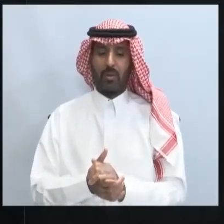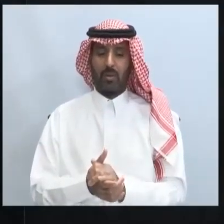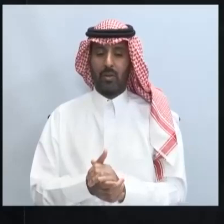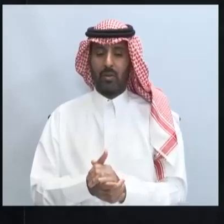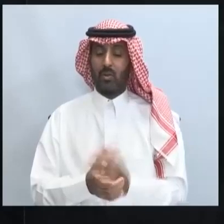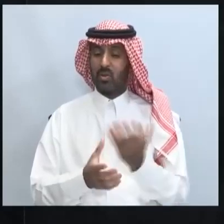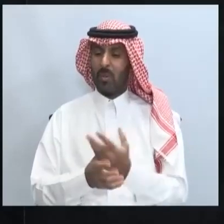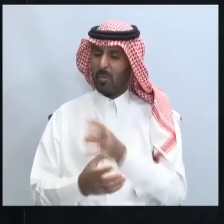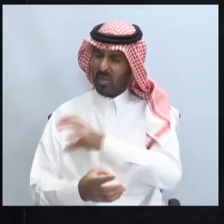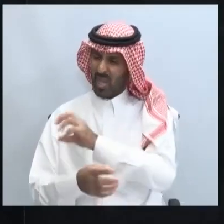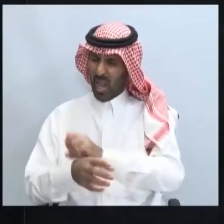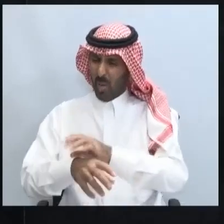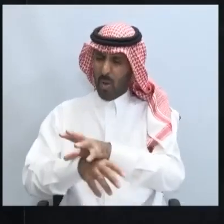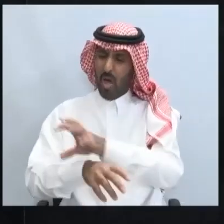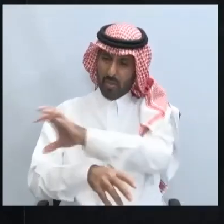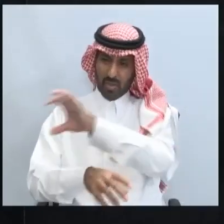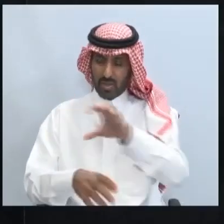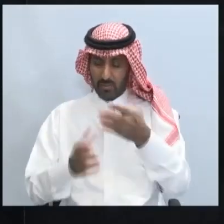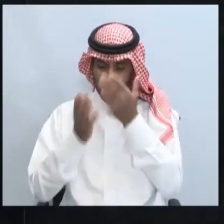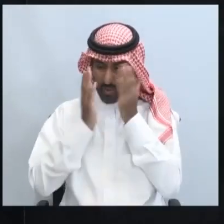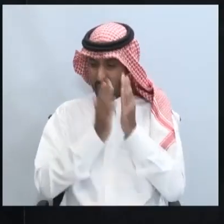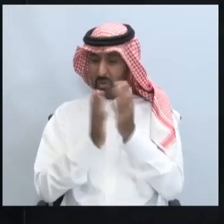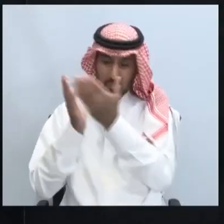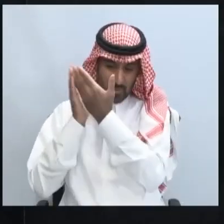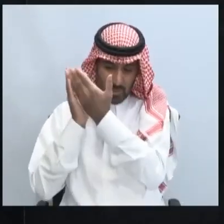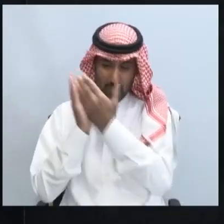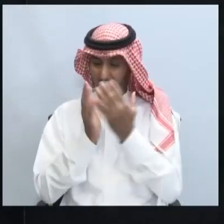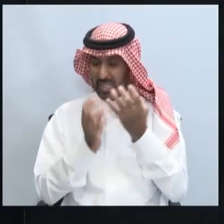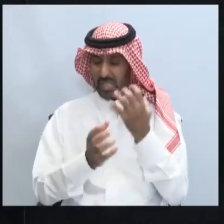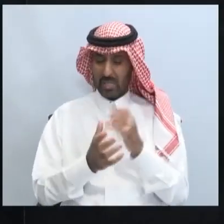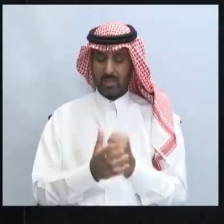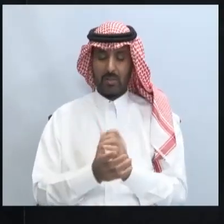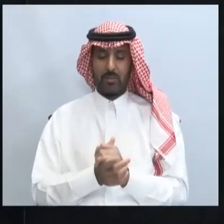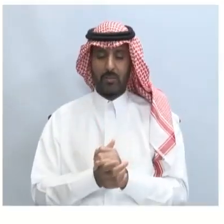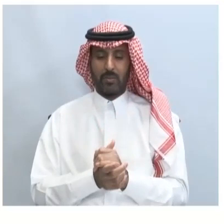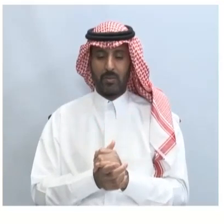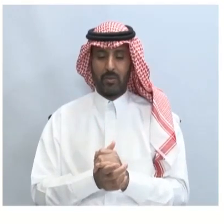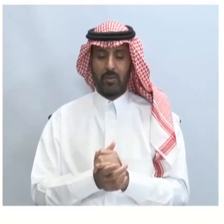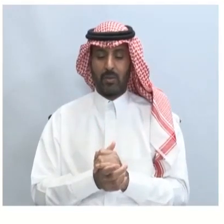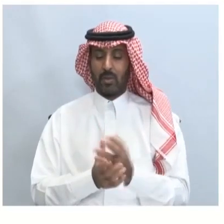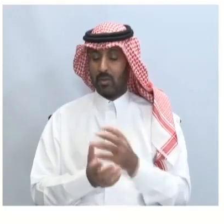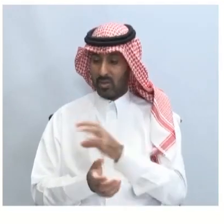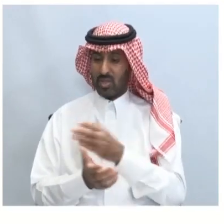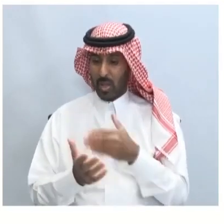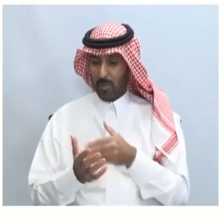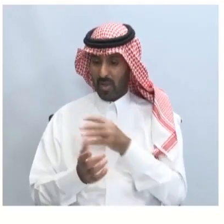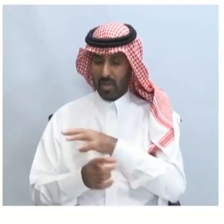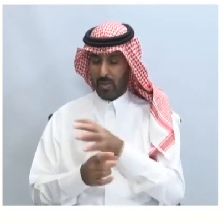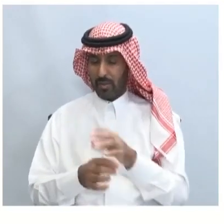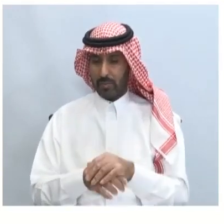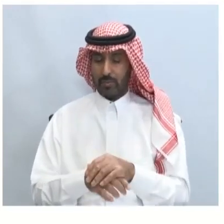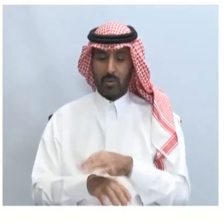سببا لنقل الامراض ونقل الجراثيم وغير ذلك اذا حتى لا تنتقل الامراض والجراثيم